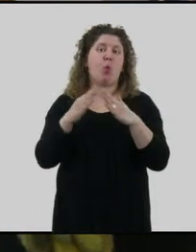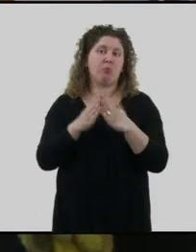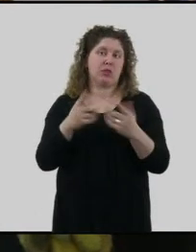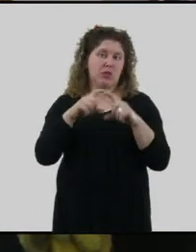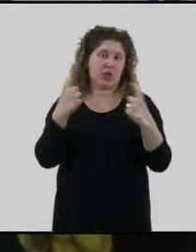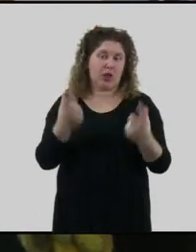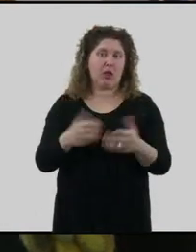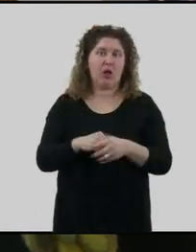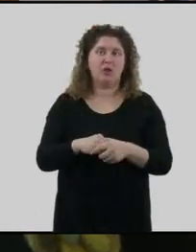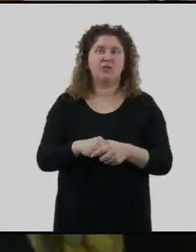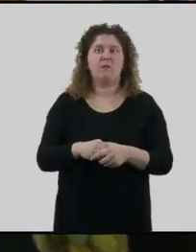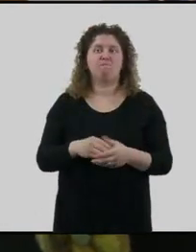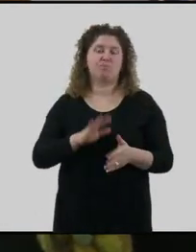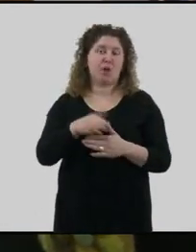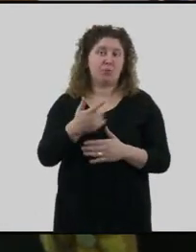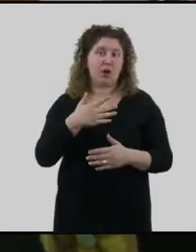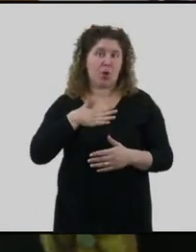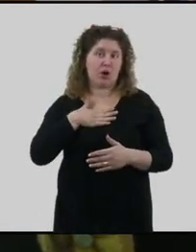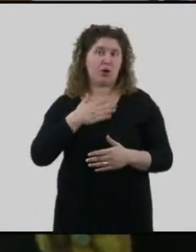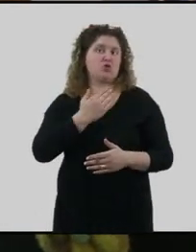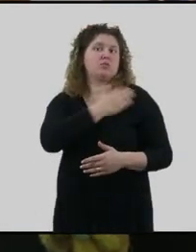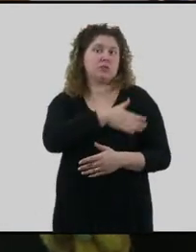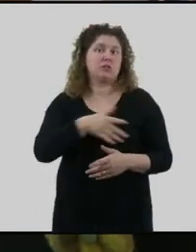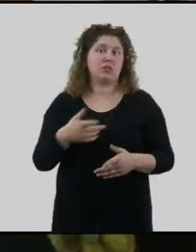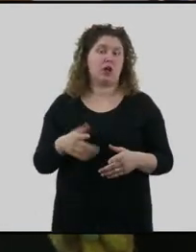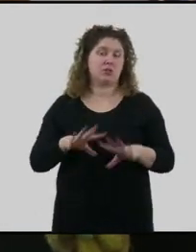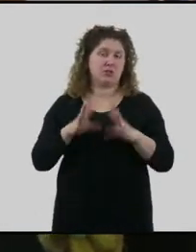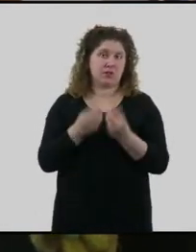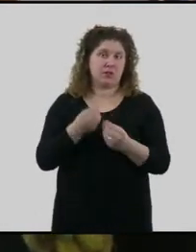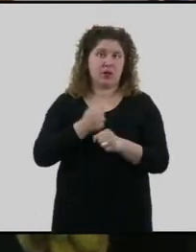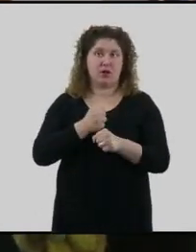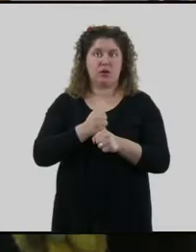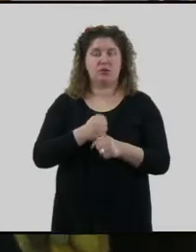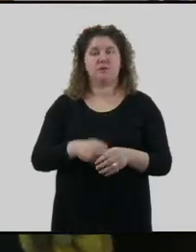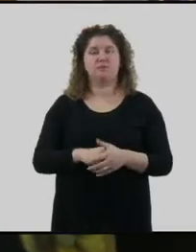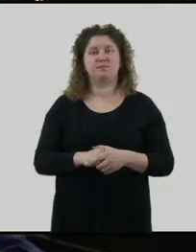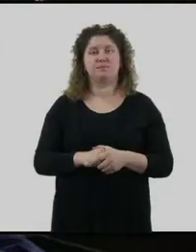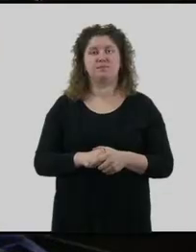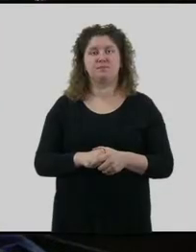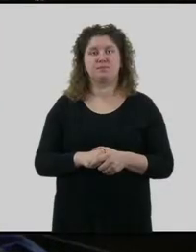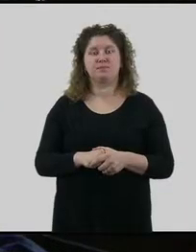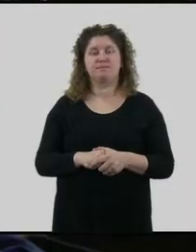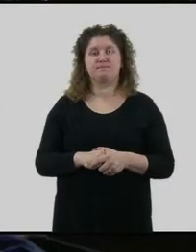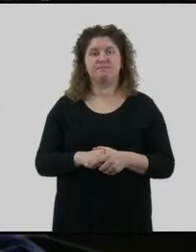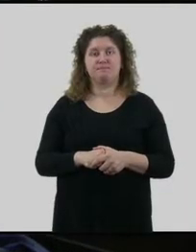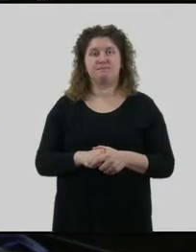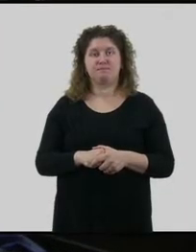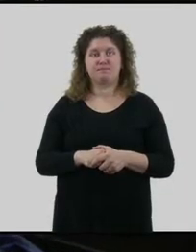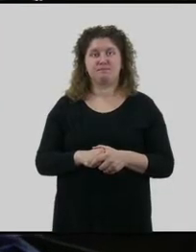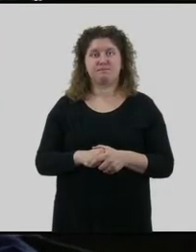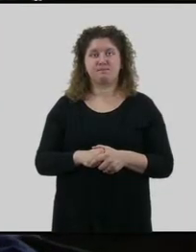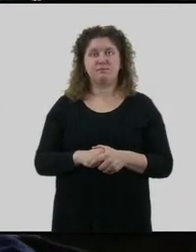samo Centar za socijalnu skrb putem našeg ministarstva za demografiju, mlade i obitelji.